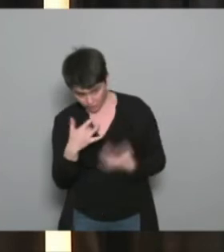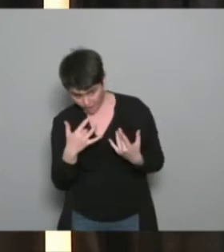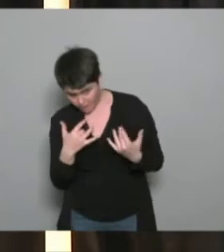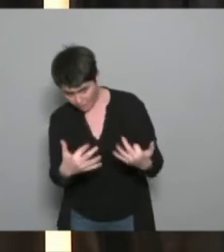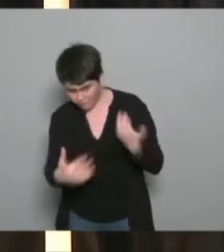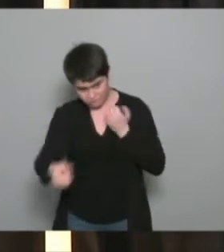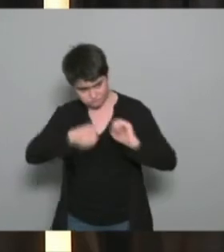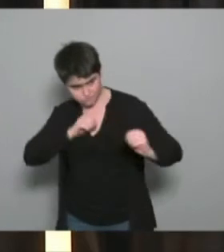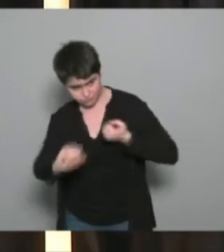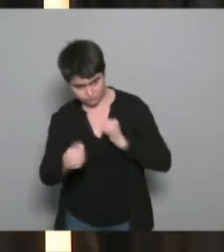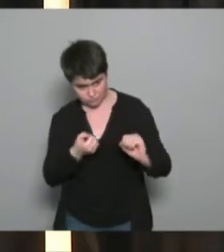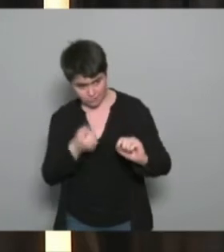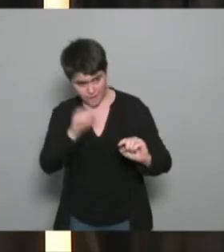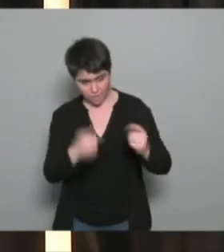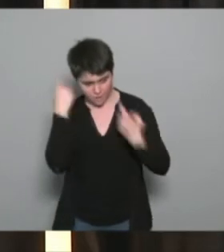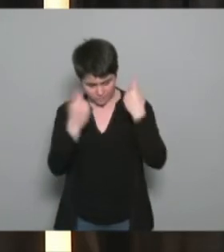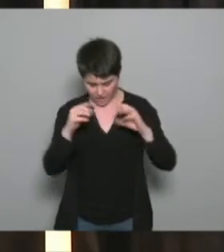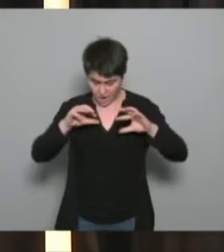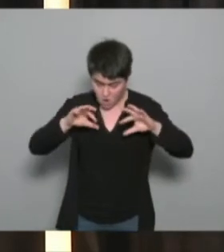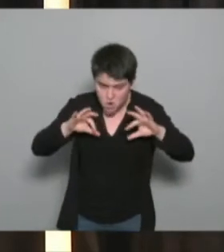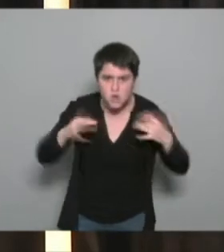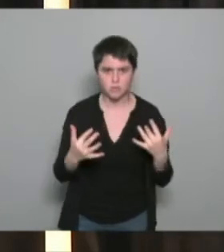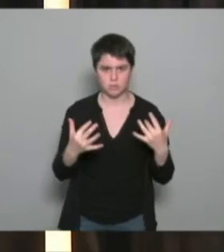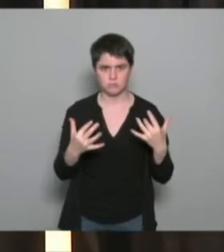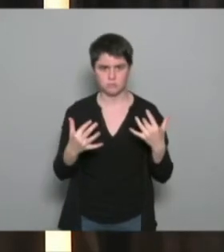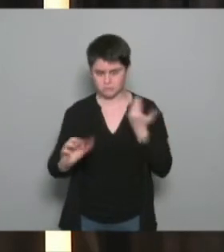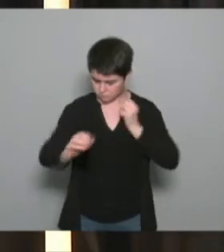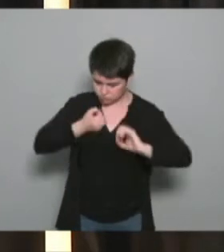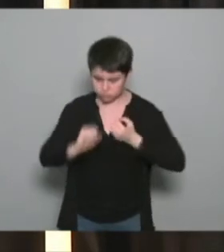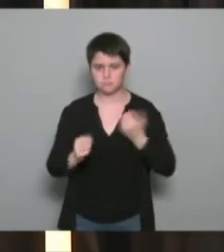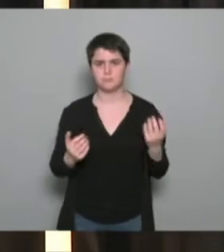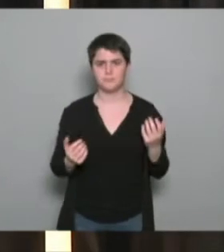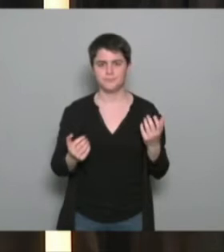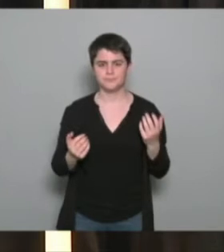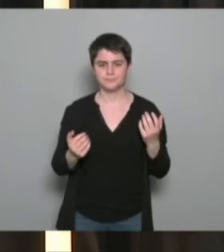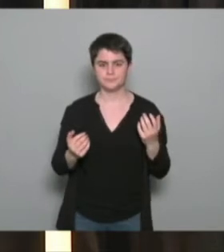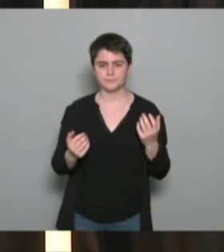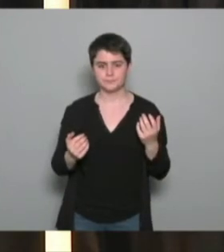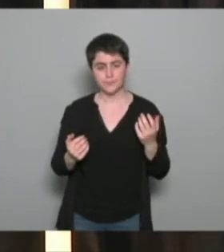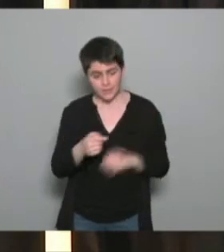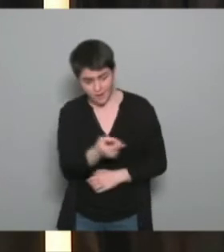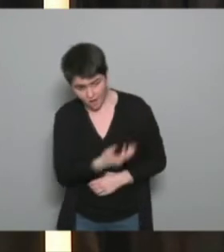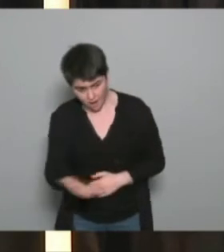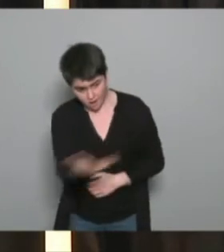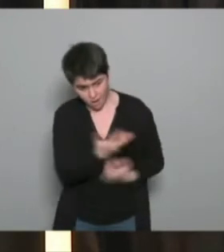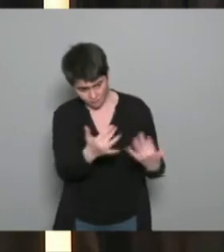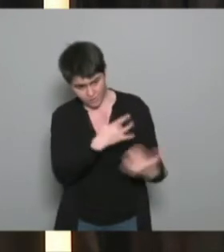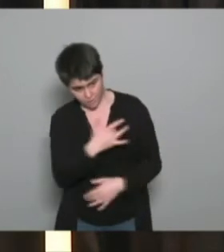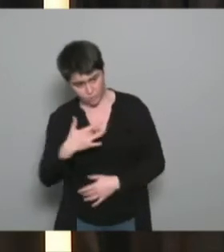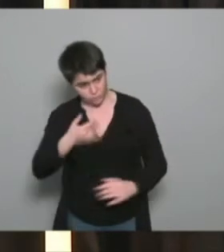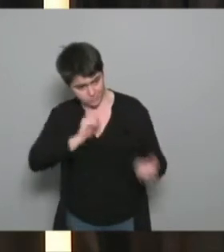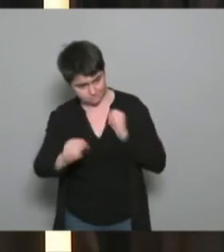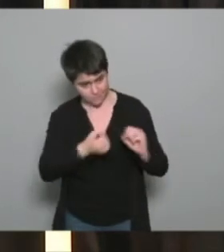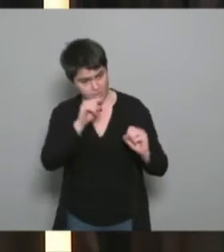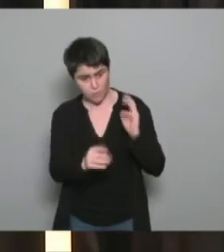aussi savoir comment je vais agir sur ma santé et pour ça il faut s'adresser peut-être à des professionnels qui seront en mesure en tout cas de les orienter